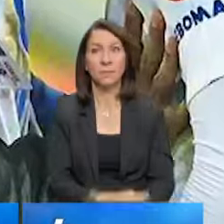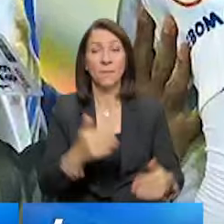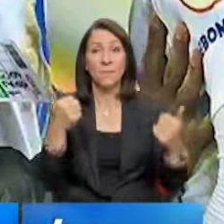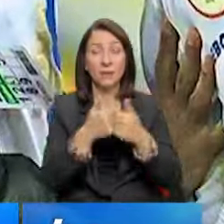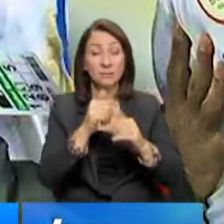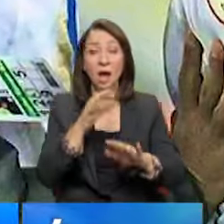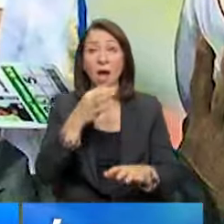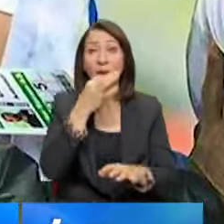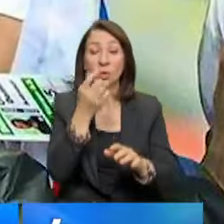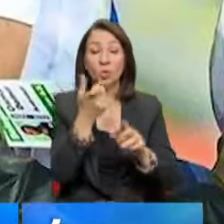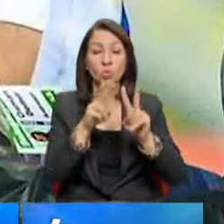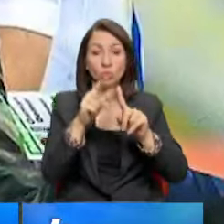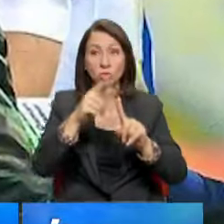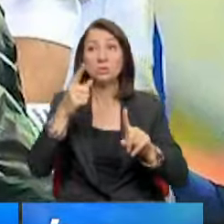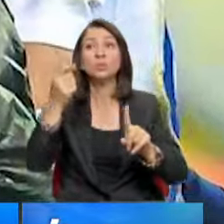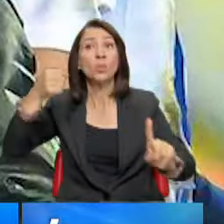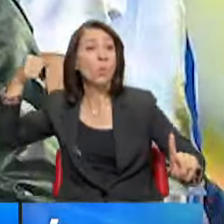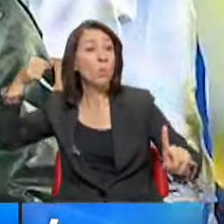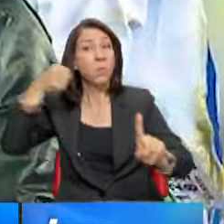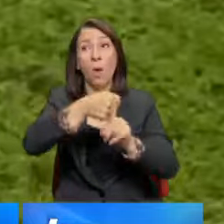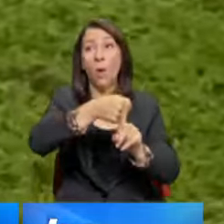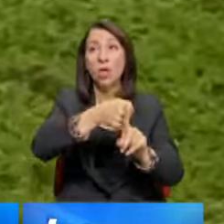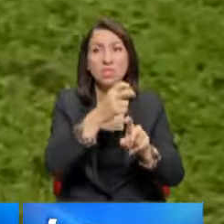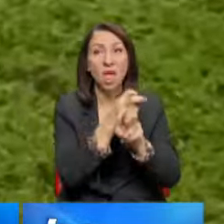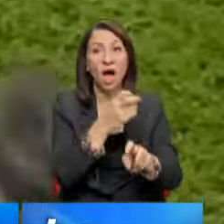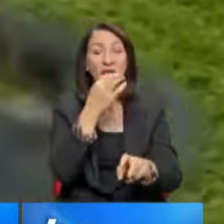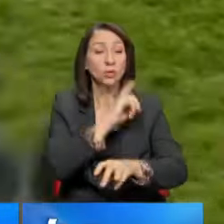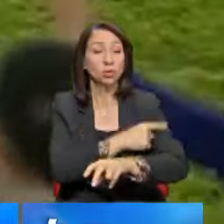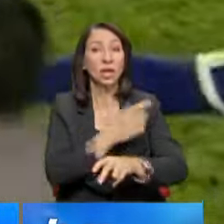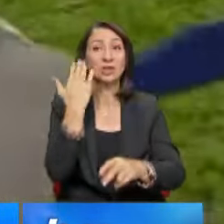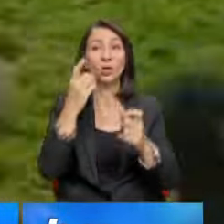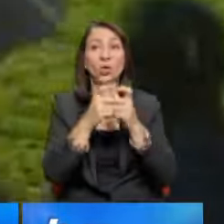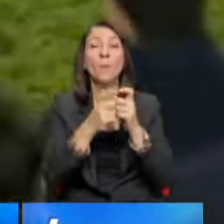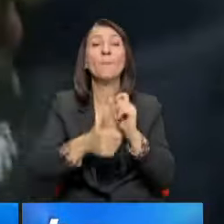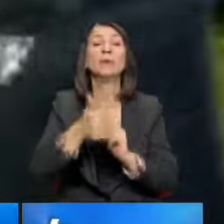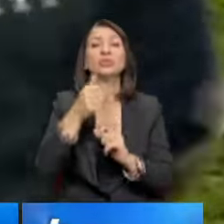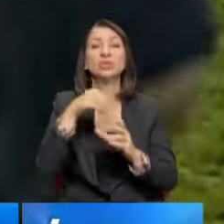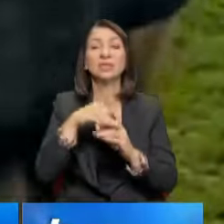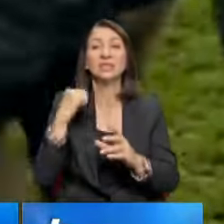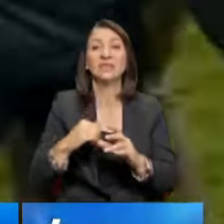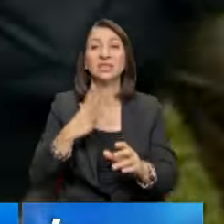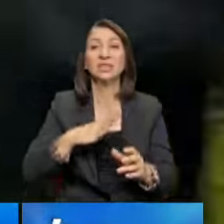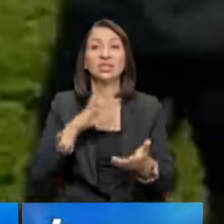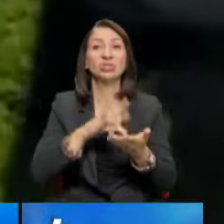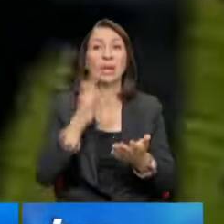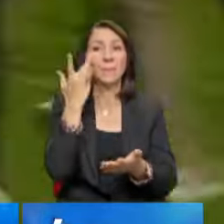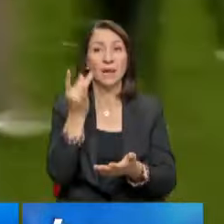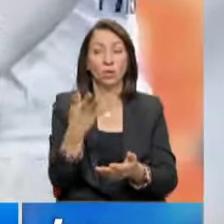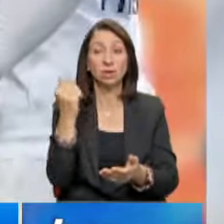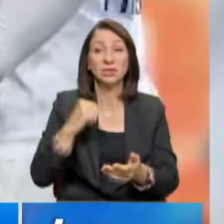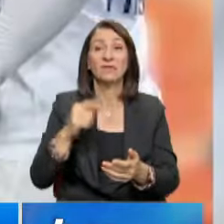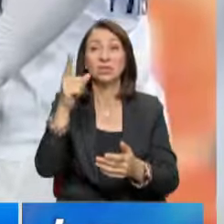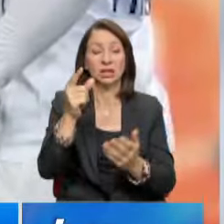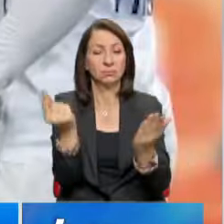Maç bitimi hakem Halil Umut Meler'e yumrukla saldıran, tehdit eden Ankara Gücü eski kulüp başkanı için savcının istediği ceza belli oldu.